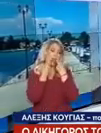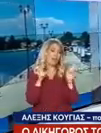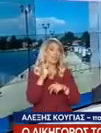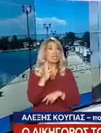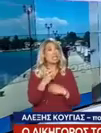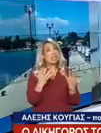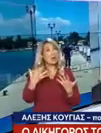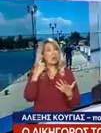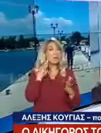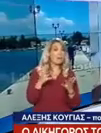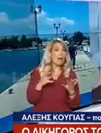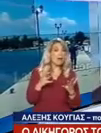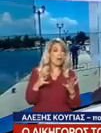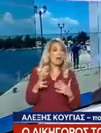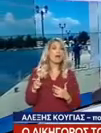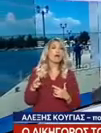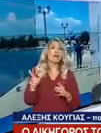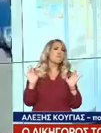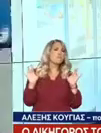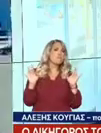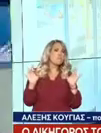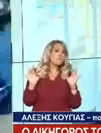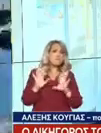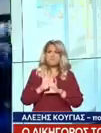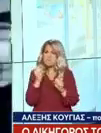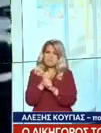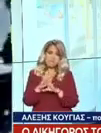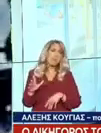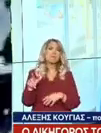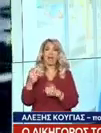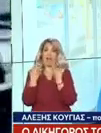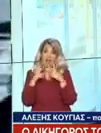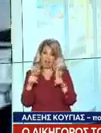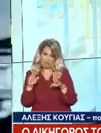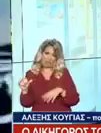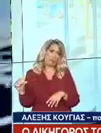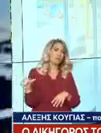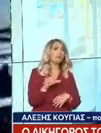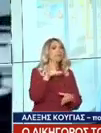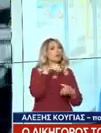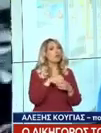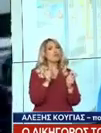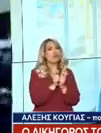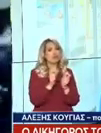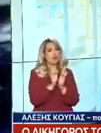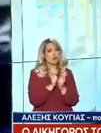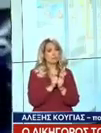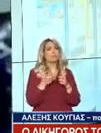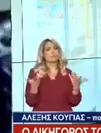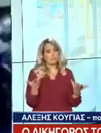καλά. Δεν είχε πουθενά να επιβιώσει και γύρισε εκεί στο χωριό, όπου πραγματικά κατά κάποιο τρόπο, ενώ είχε διαπράξει αυτό